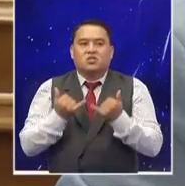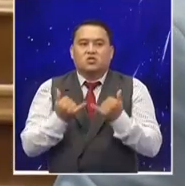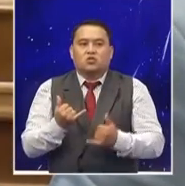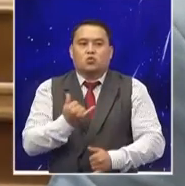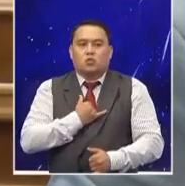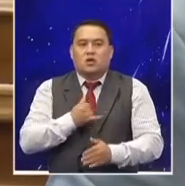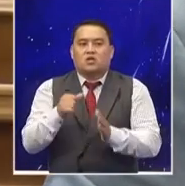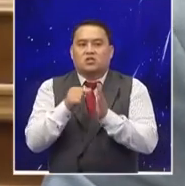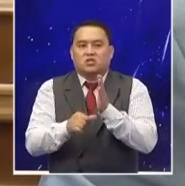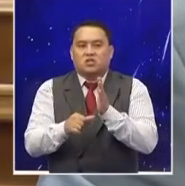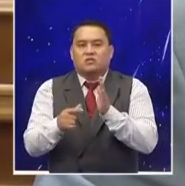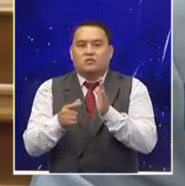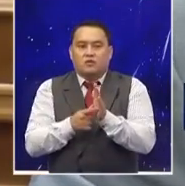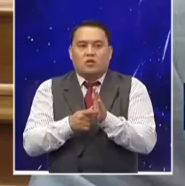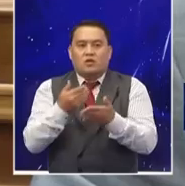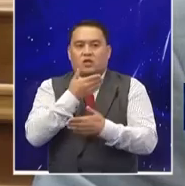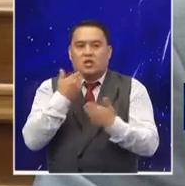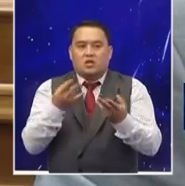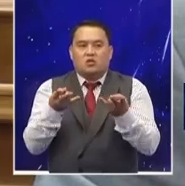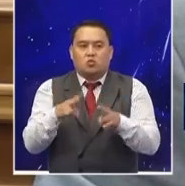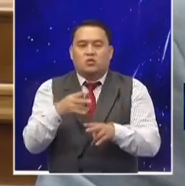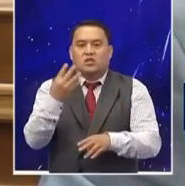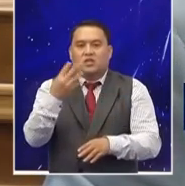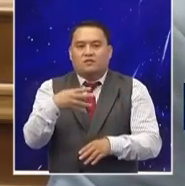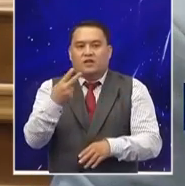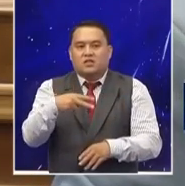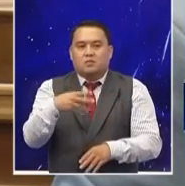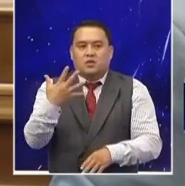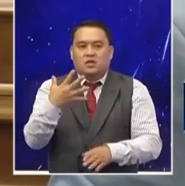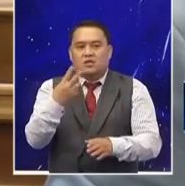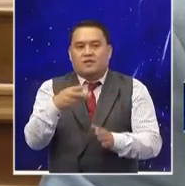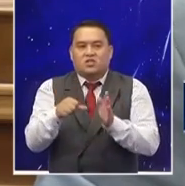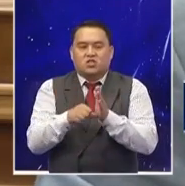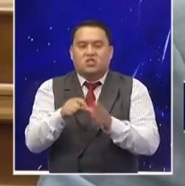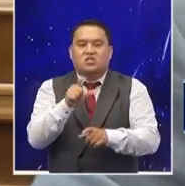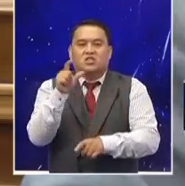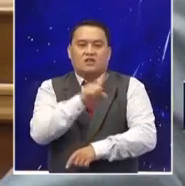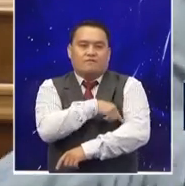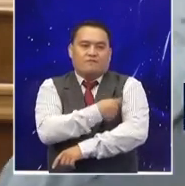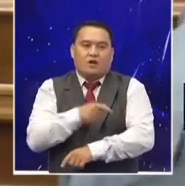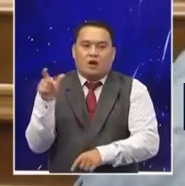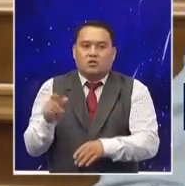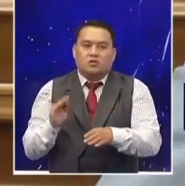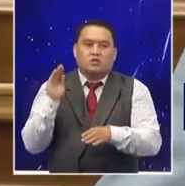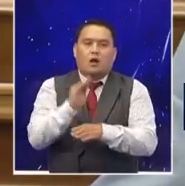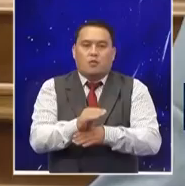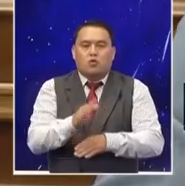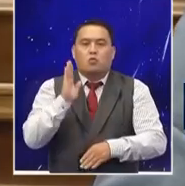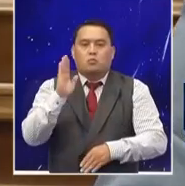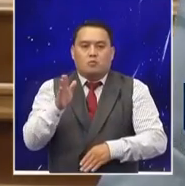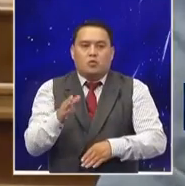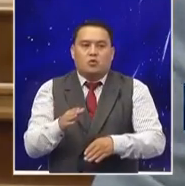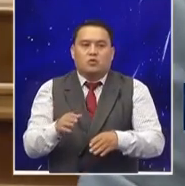ровно 6 врачи не нужны нам достаточно будет 25 26 врачей потом дополнительно уже мы будем до